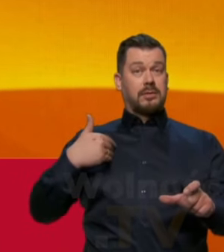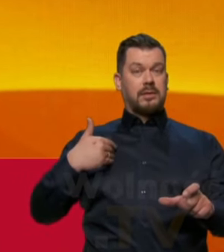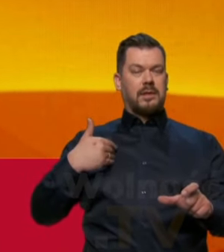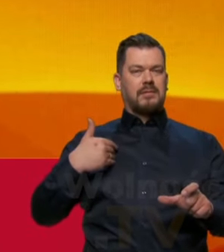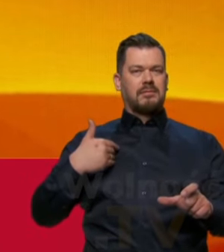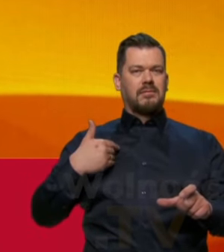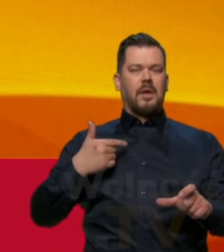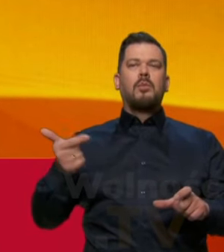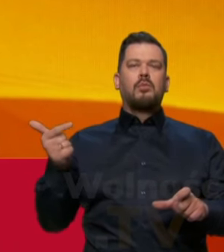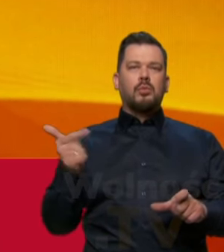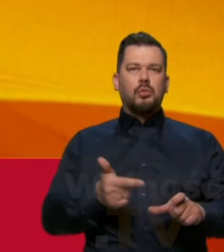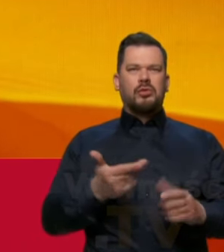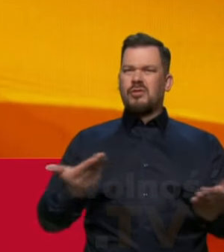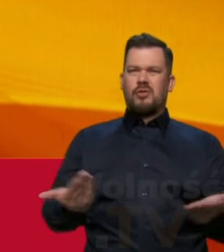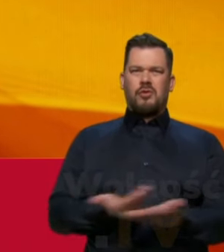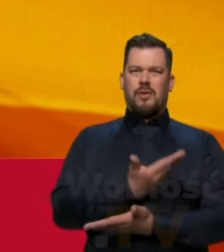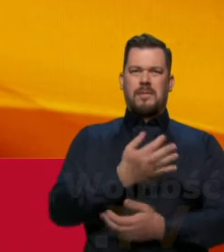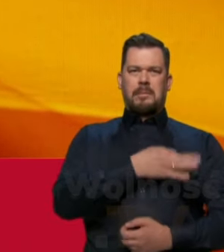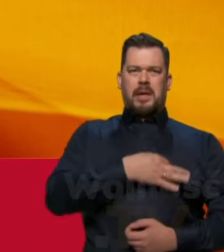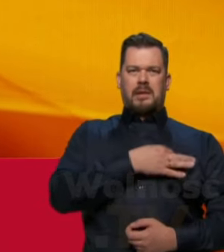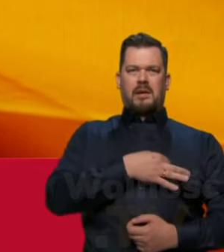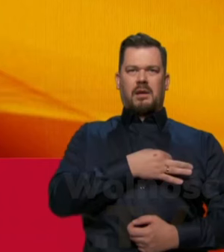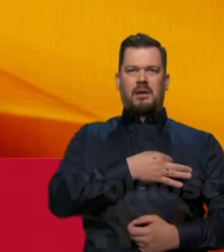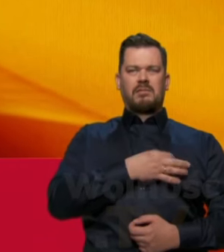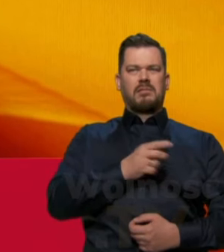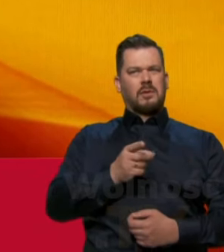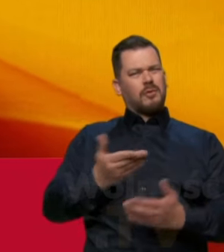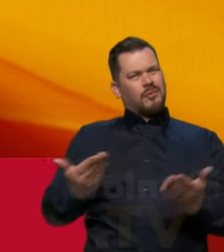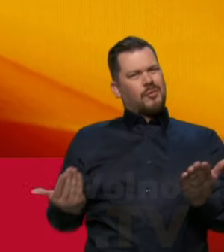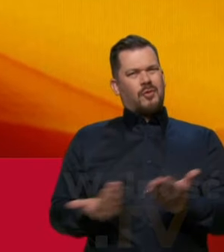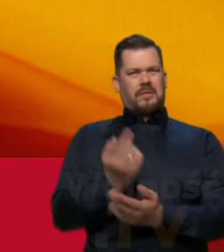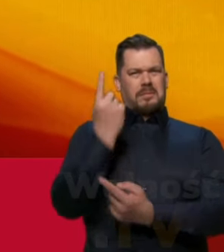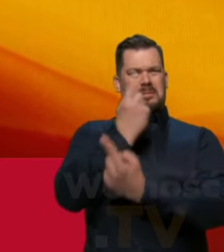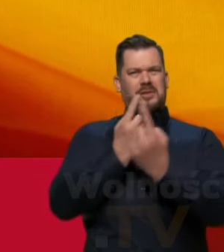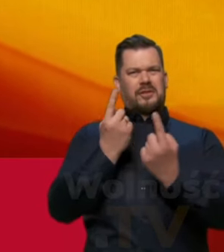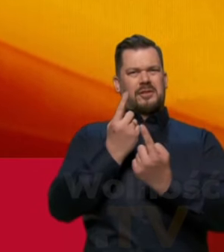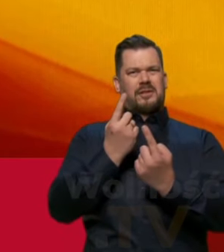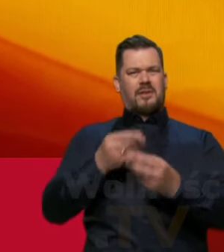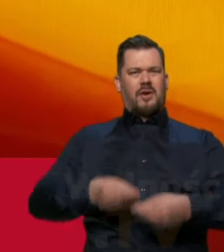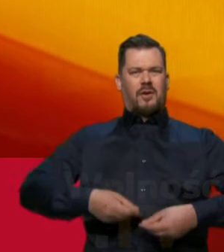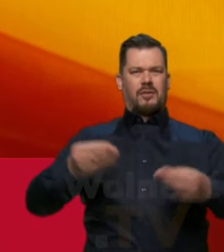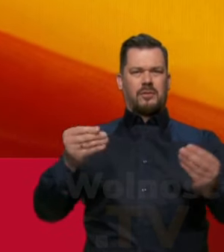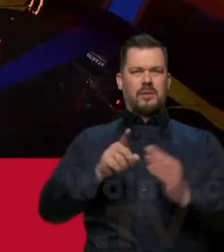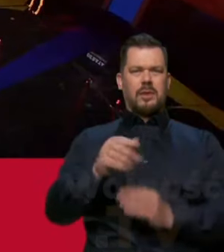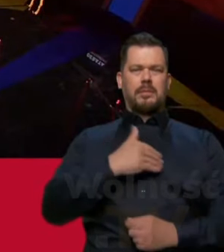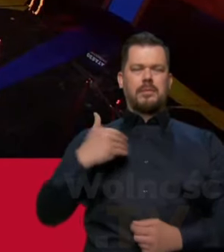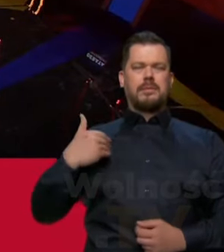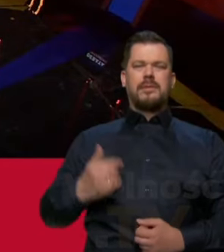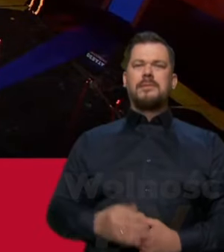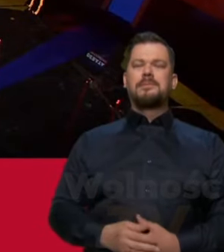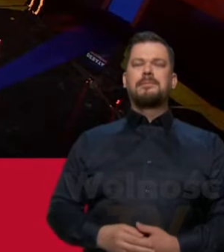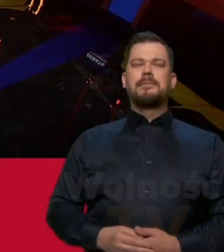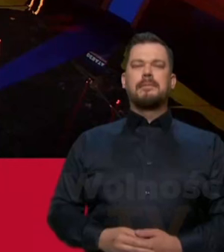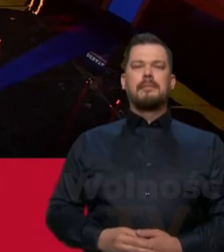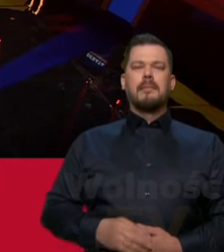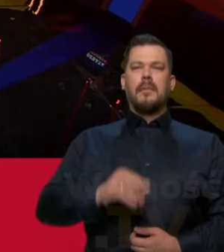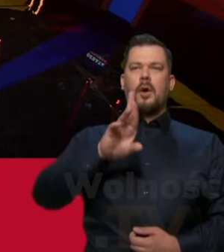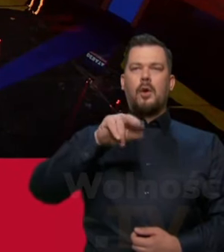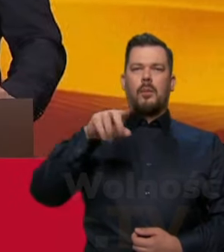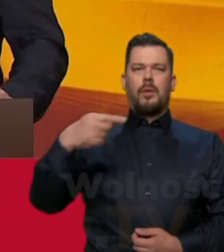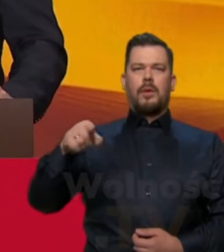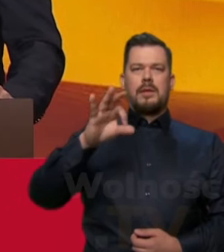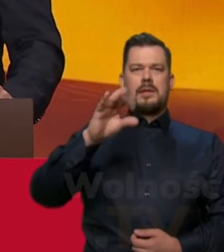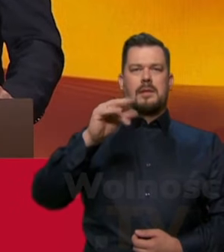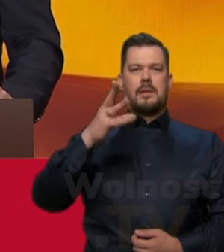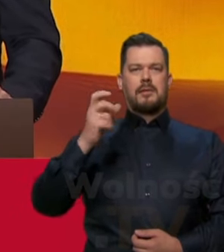polityczną weszły nowe siły, które nadadzą zupełnie inny wektor rozwoju Polski. Pan Romuald